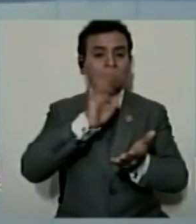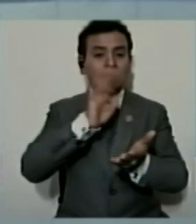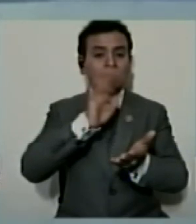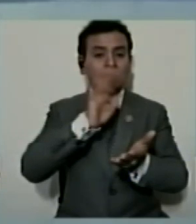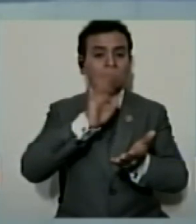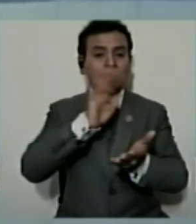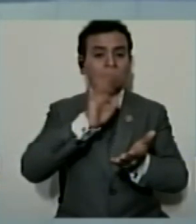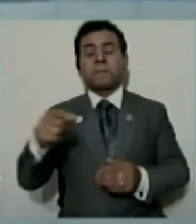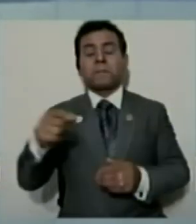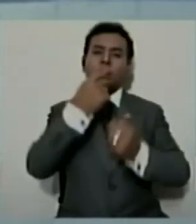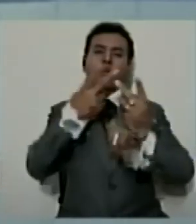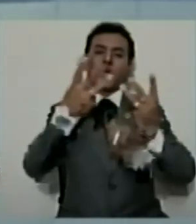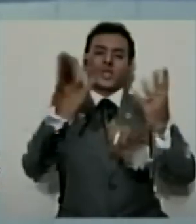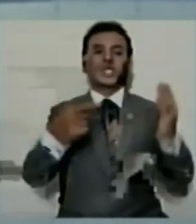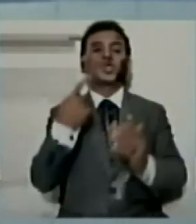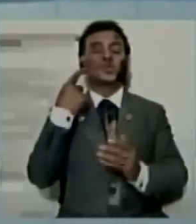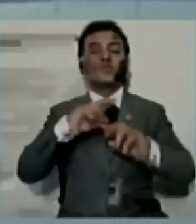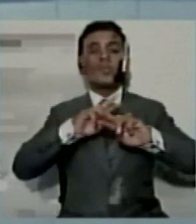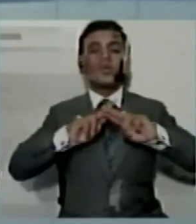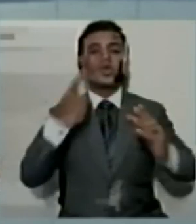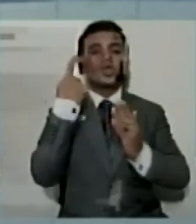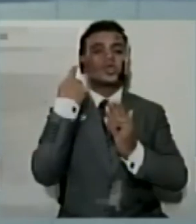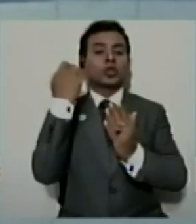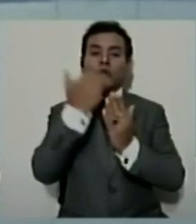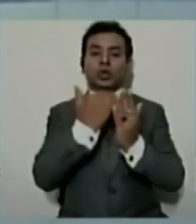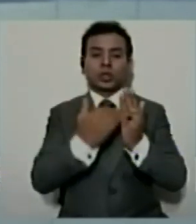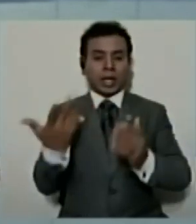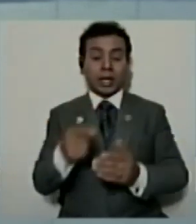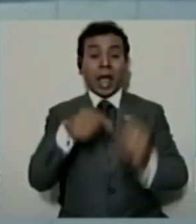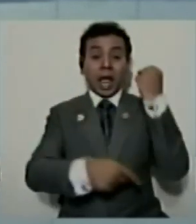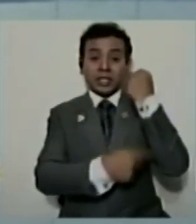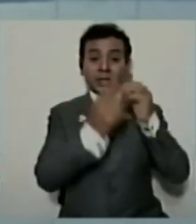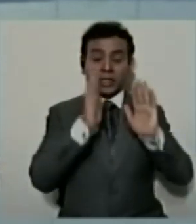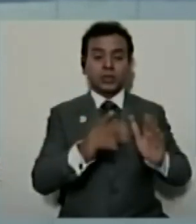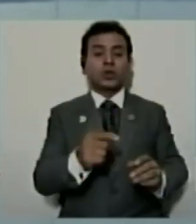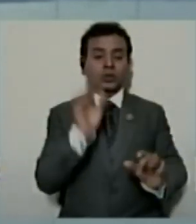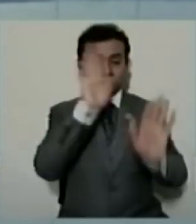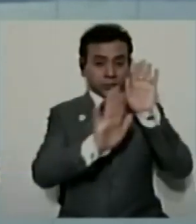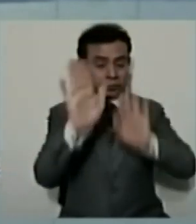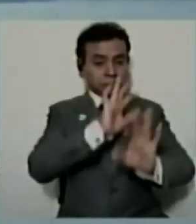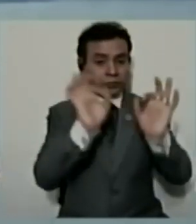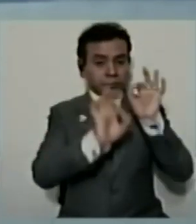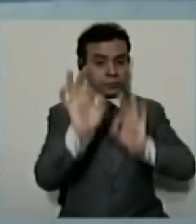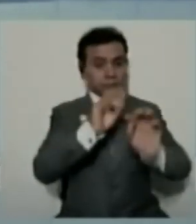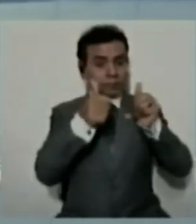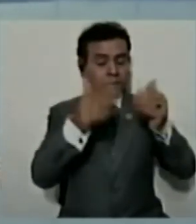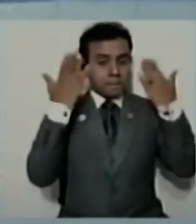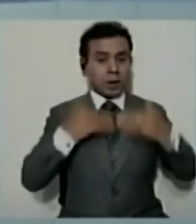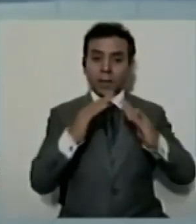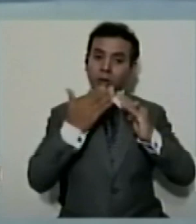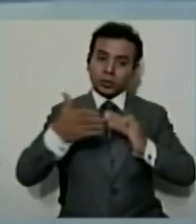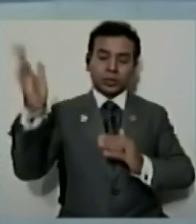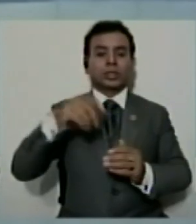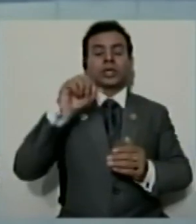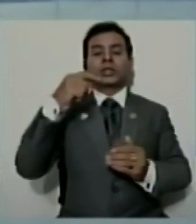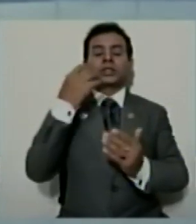যত শনাক্ত এখানে পেয়েছি এর মধ্যে আমাদের অনেক অনেকটা অংশ দূরে আছে যারা স্বাস্থ্য সেবায় নিয়োজিত, আমাদের